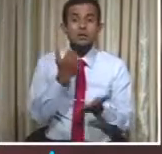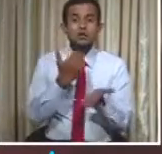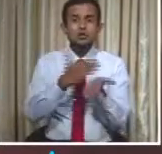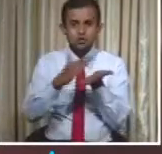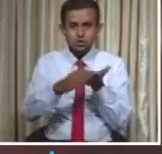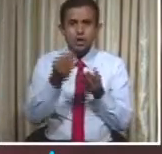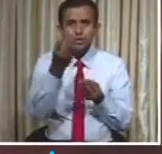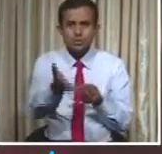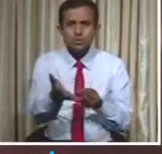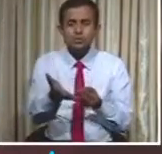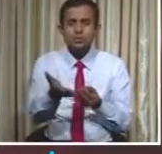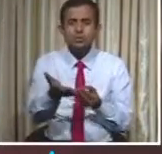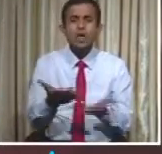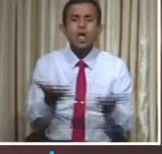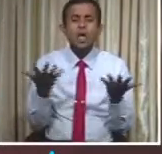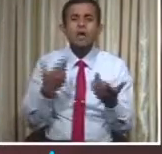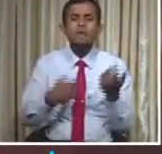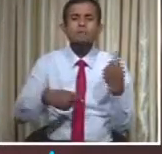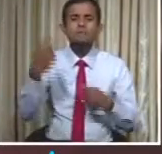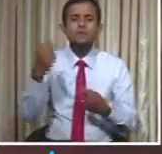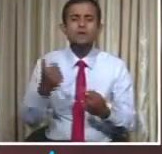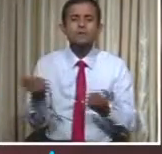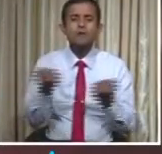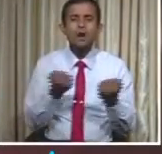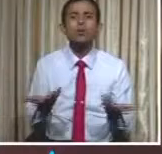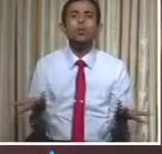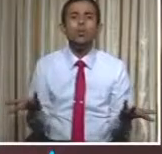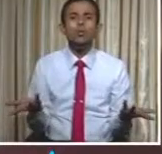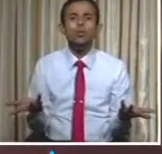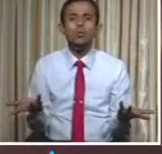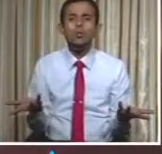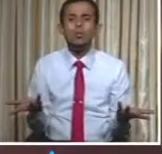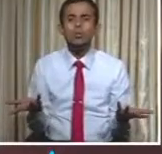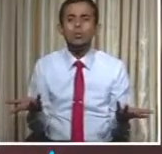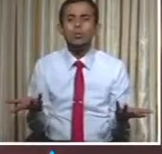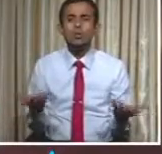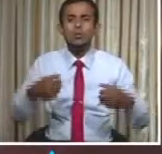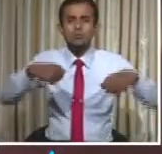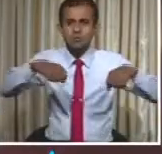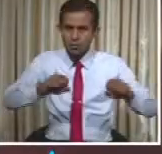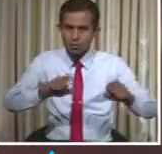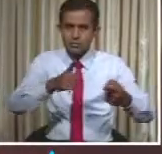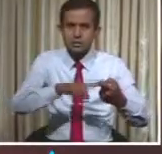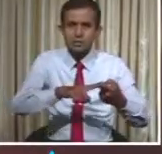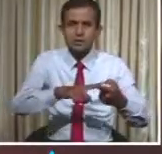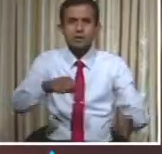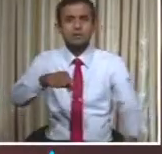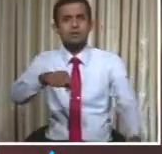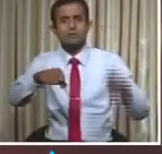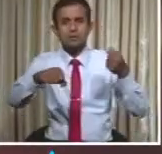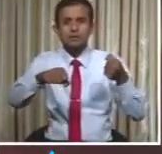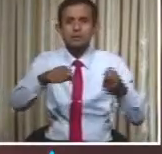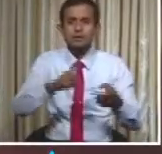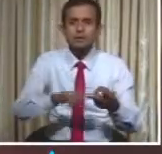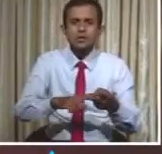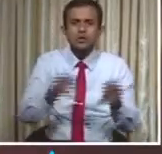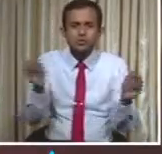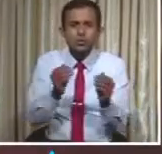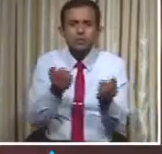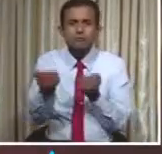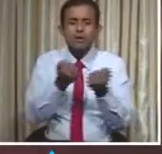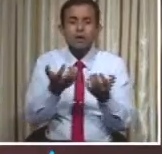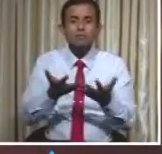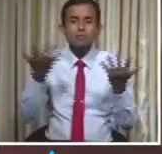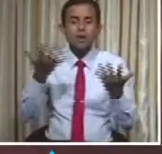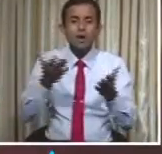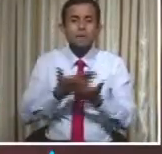කියලා මූල් ආයතන වලට මෙච්චර වෙන්දේසිය දාන්න වාහන කොහෙන්ද? මෝටර් සයිකල්, ත්‍රිරෝද රථ, පොඩි වාහන තමයි වැඩියෙන්ම